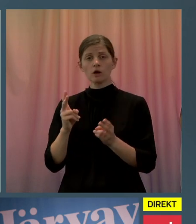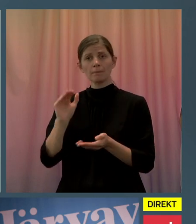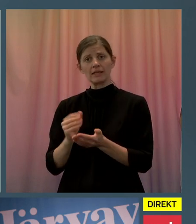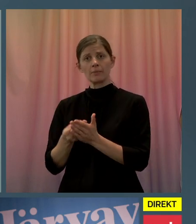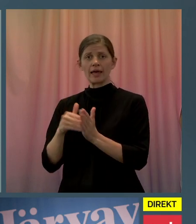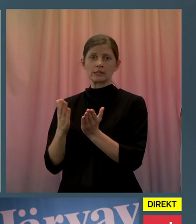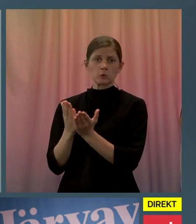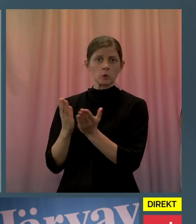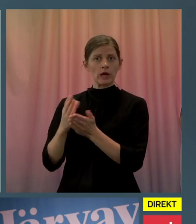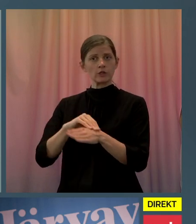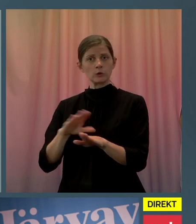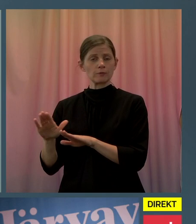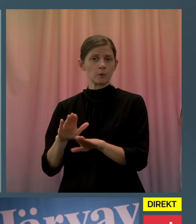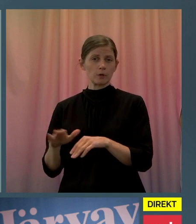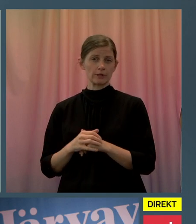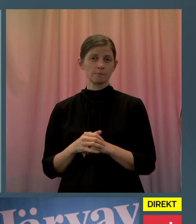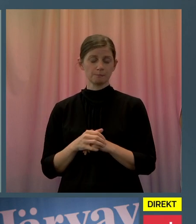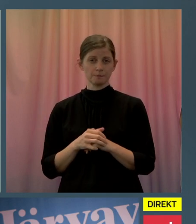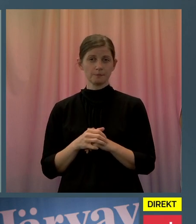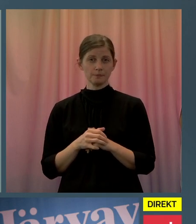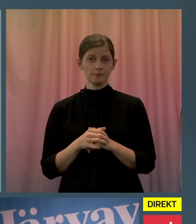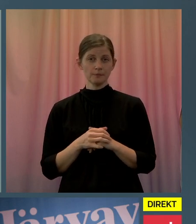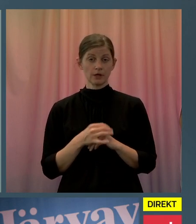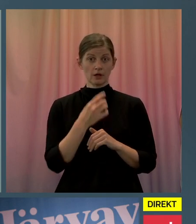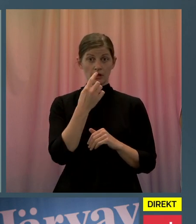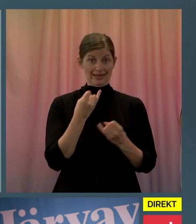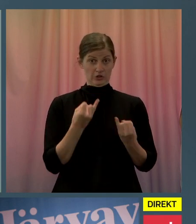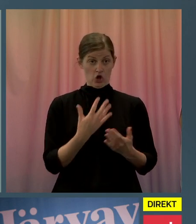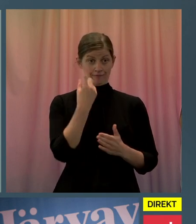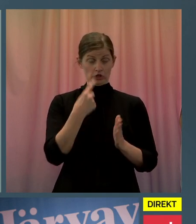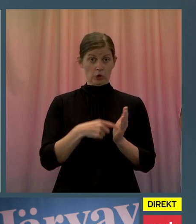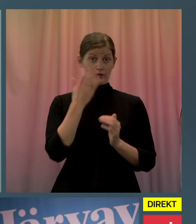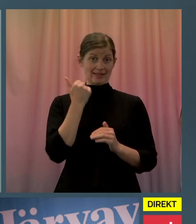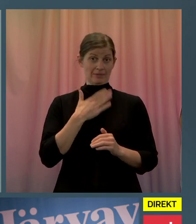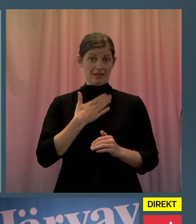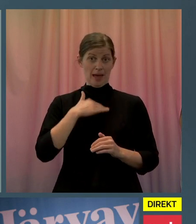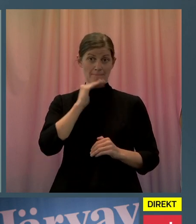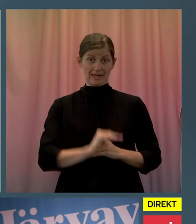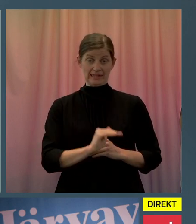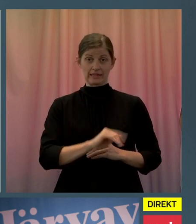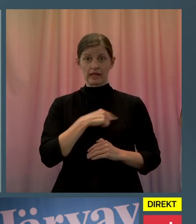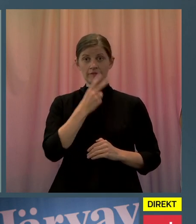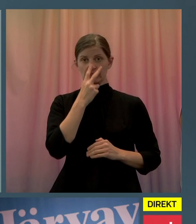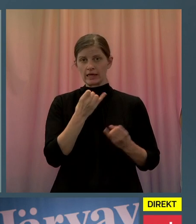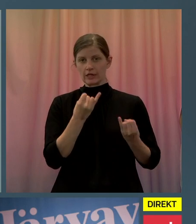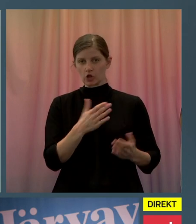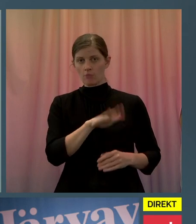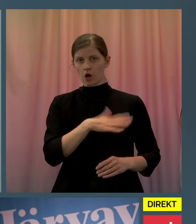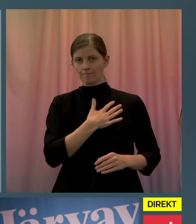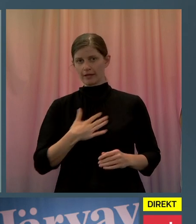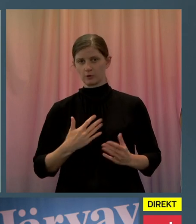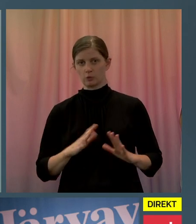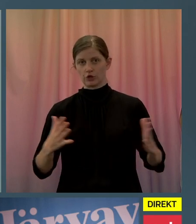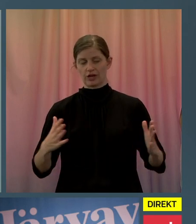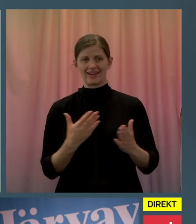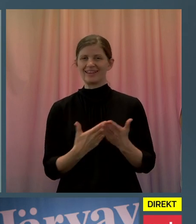sjukvården. För första gången sedan min mamma var liten så ser vi nu på allvar barnfattigdomen komma tillbaka.